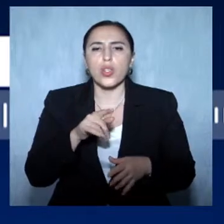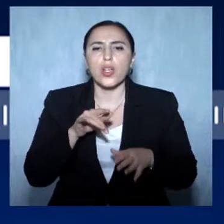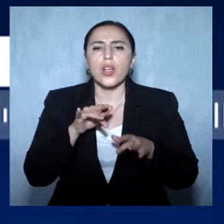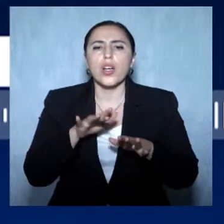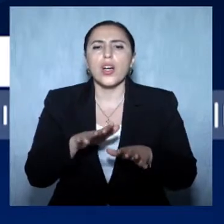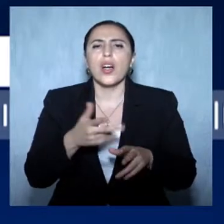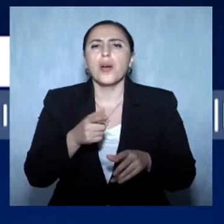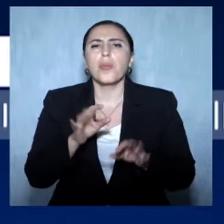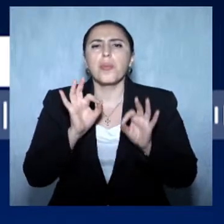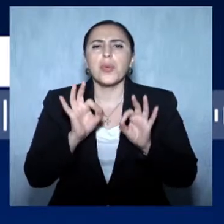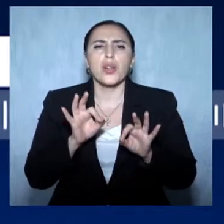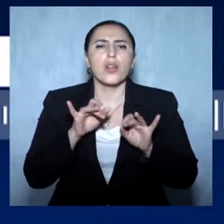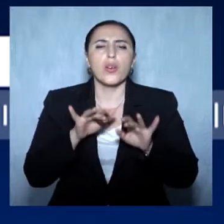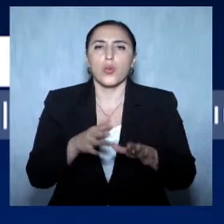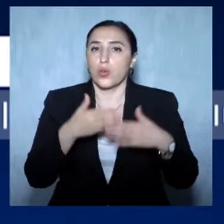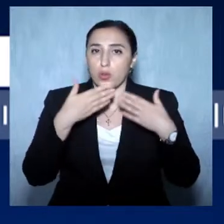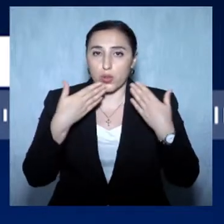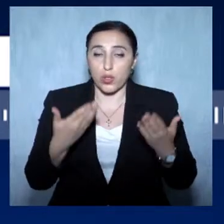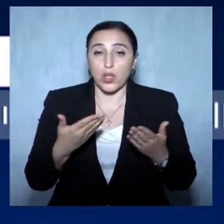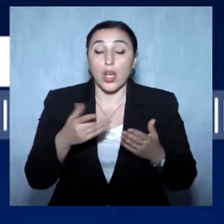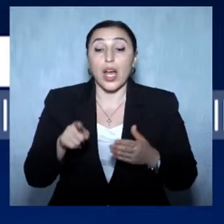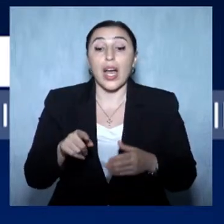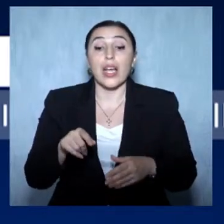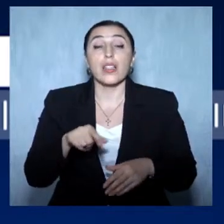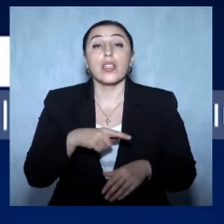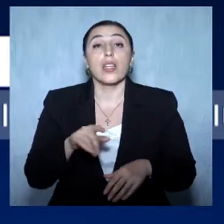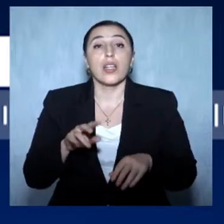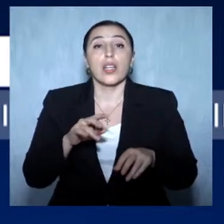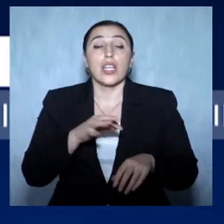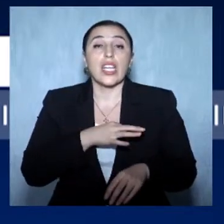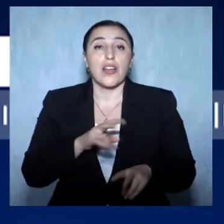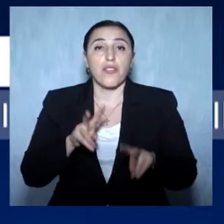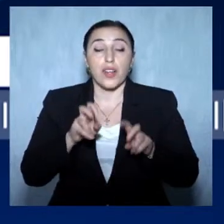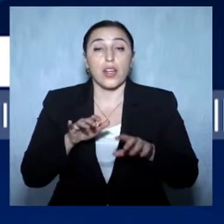բացակարությունը։ Այս իրավական գործնձածը